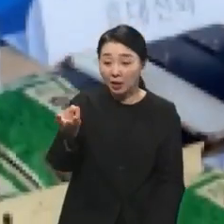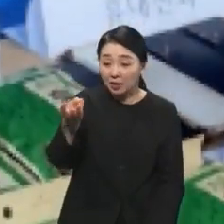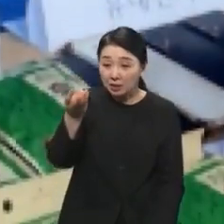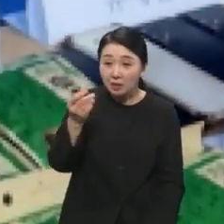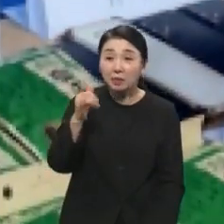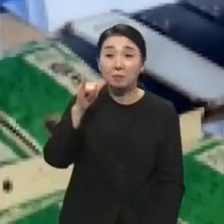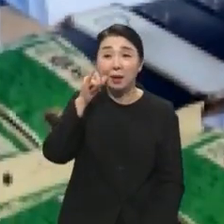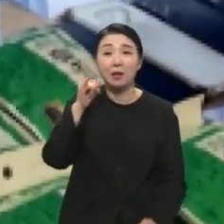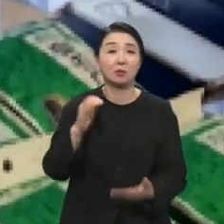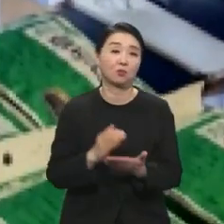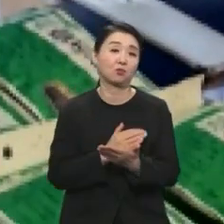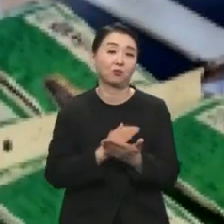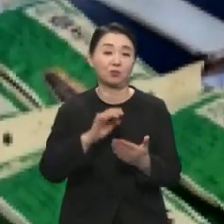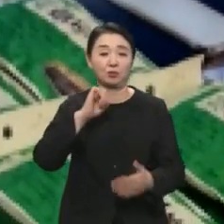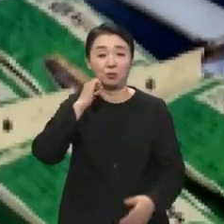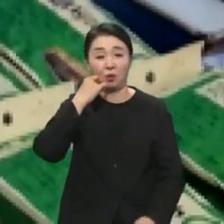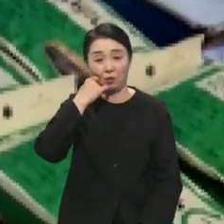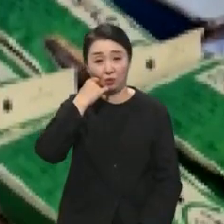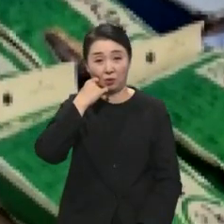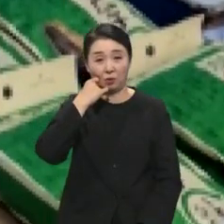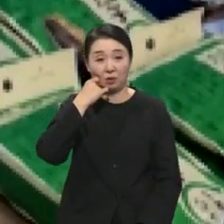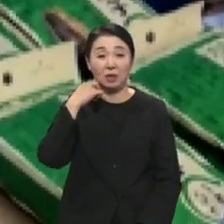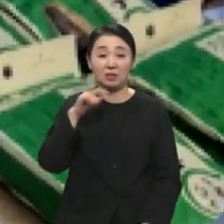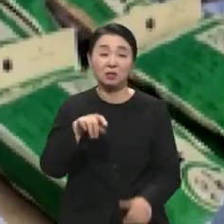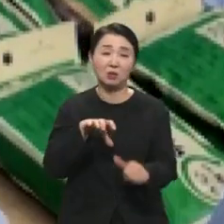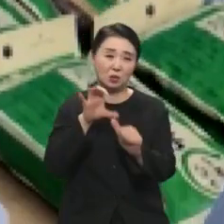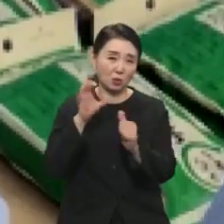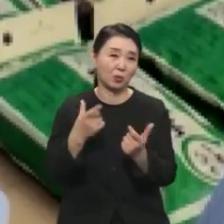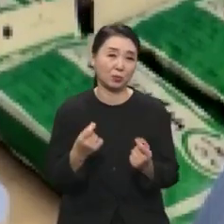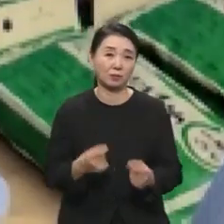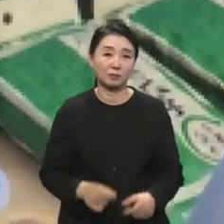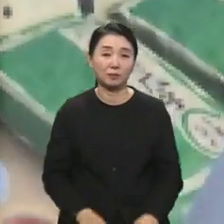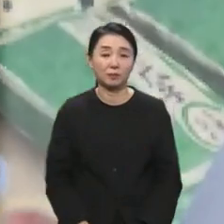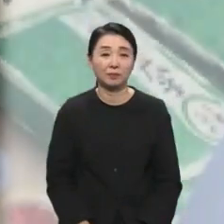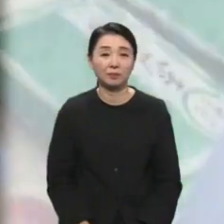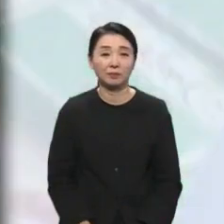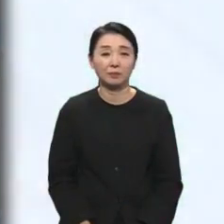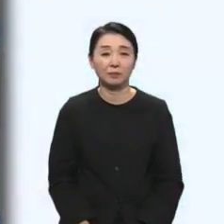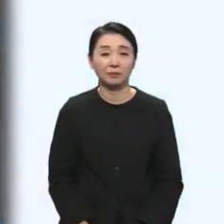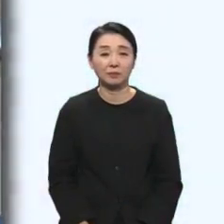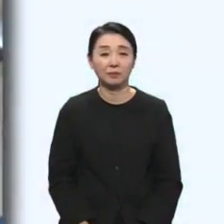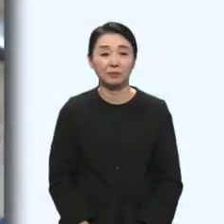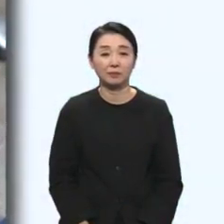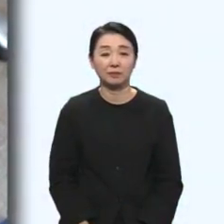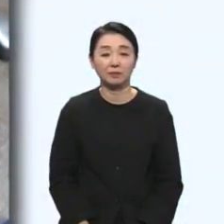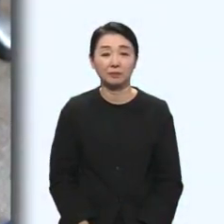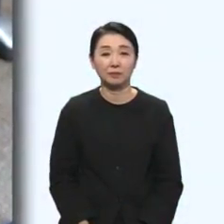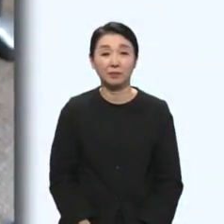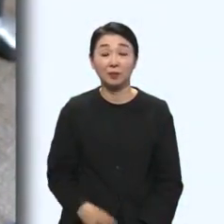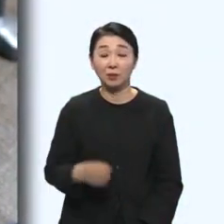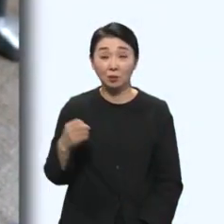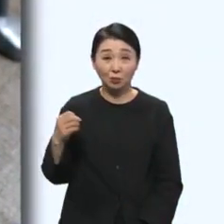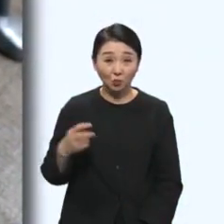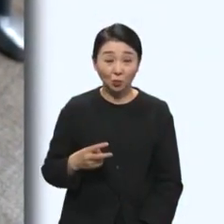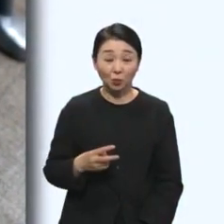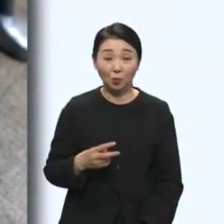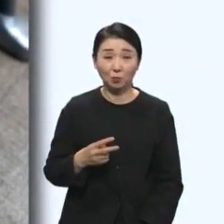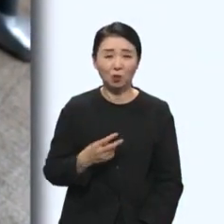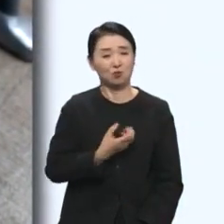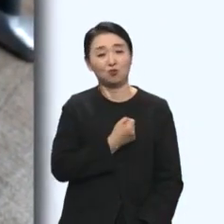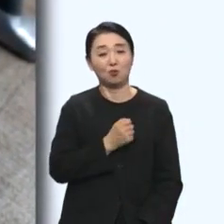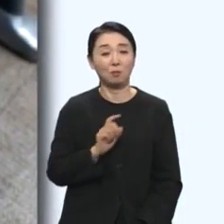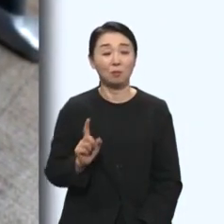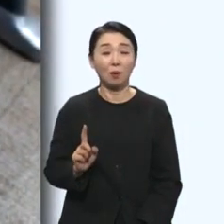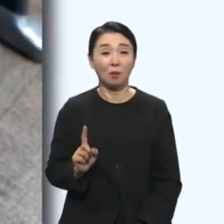이렇게 구분이 안 되죠 뭐 그런 점을 뭐 이용하는 것에서부터 뭐 화면에 우리가 조금 있다가 볼 수도 있겠지만 가장 조금 충격적인